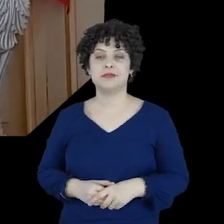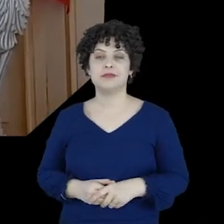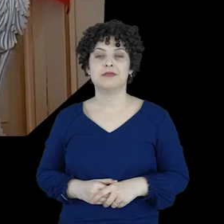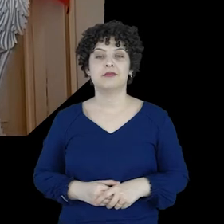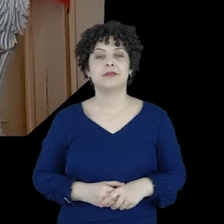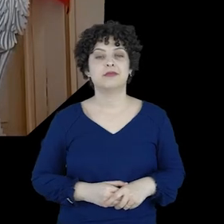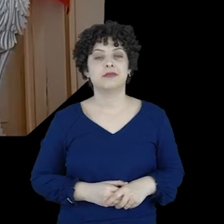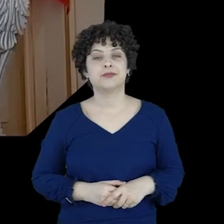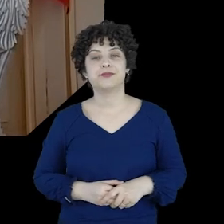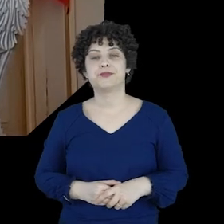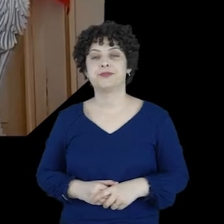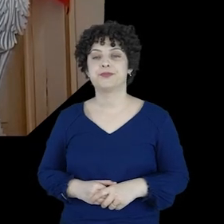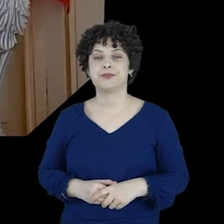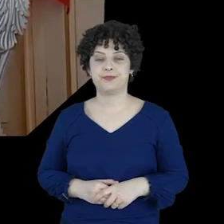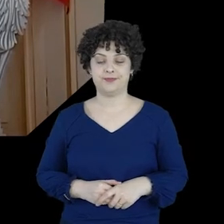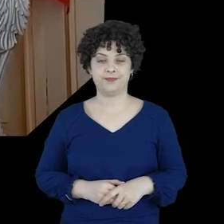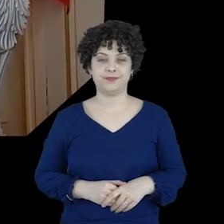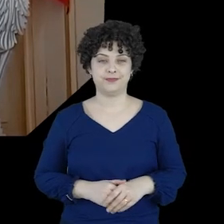l'ère numérique.